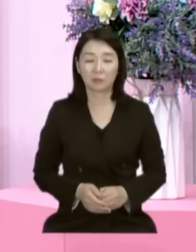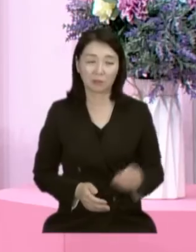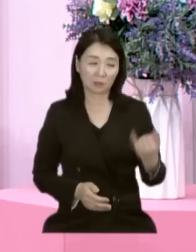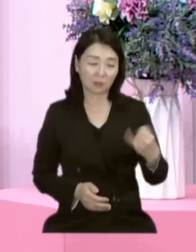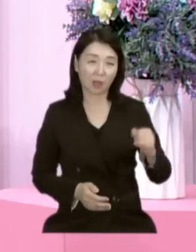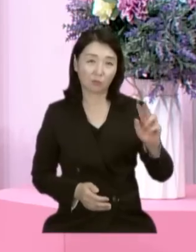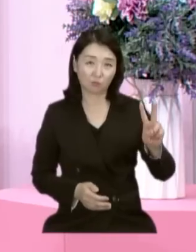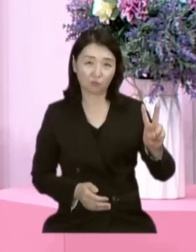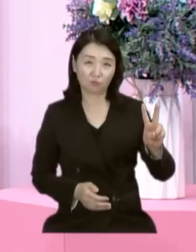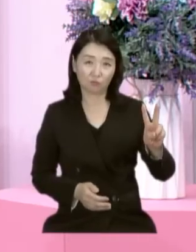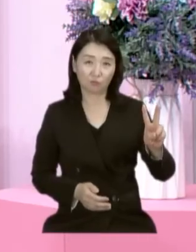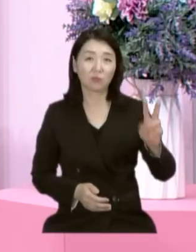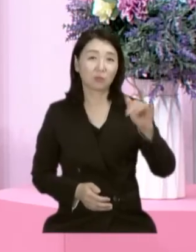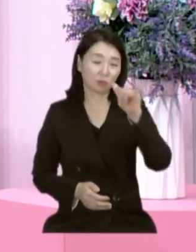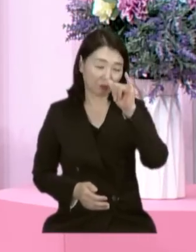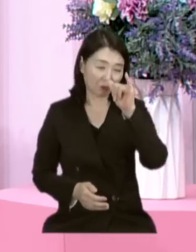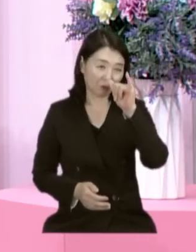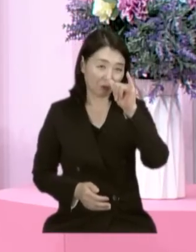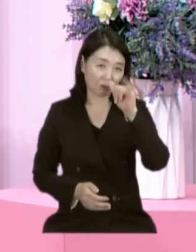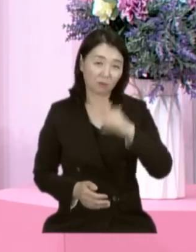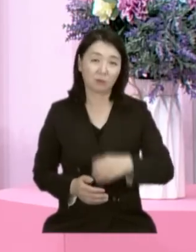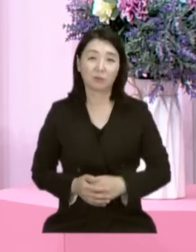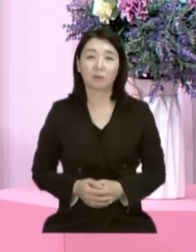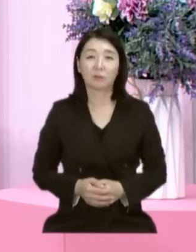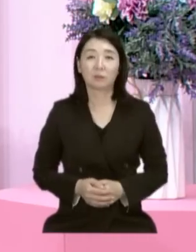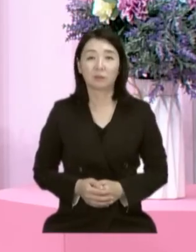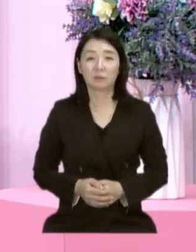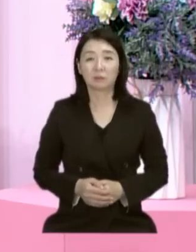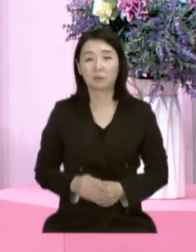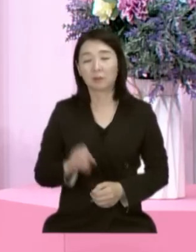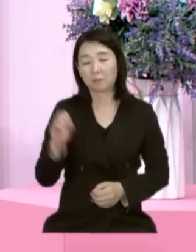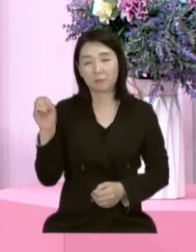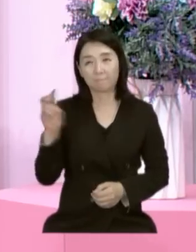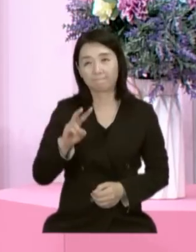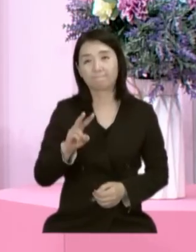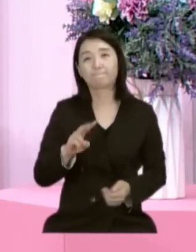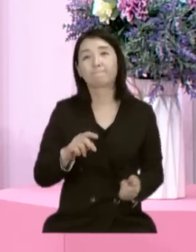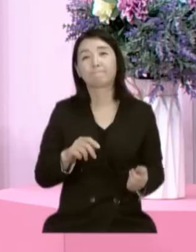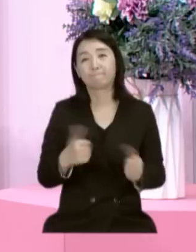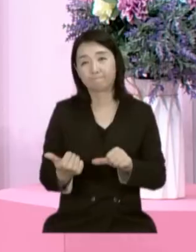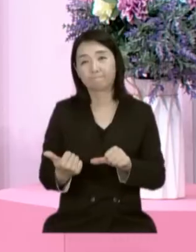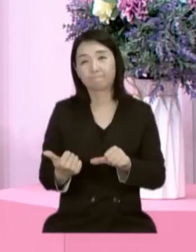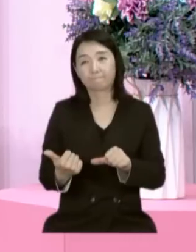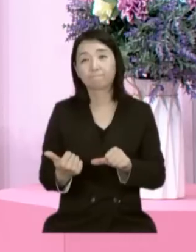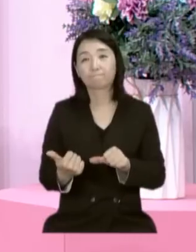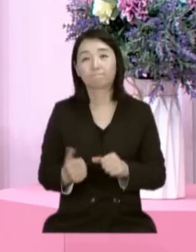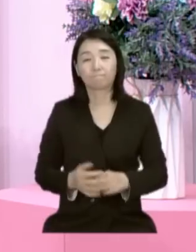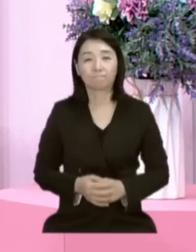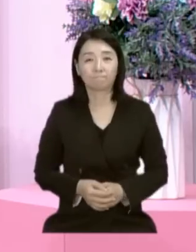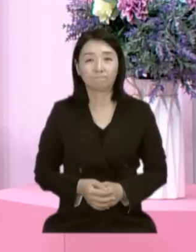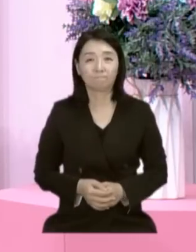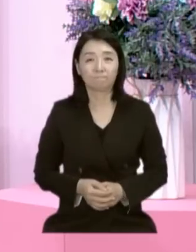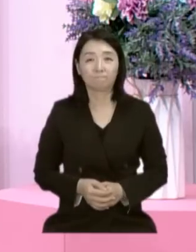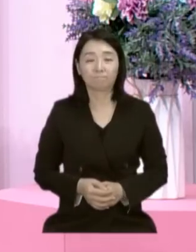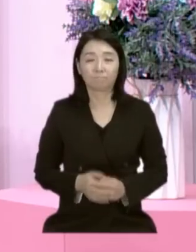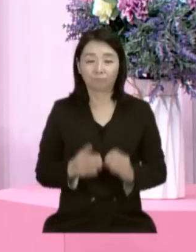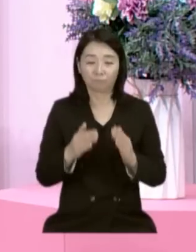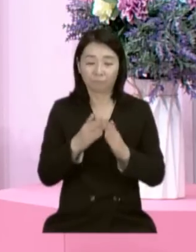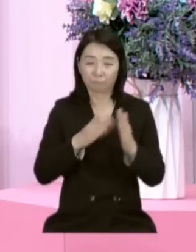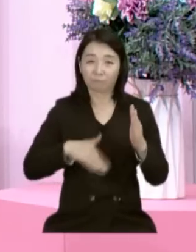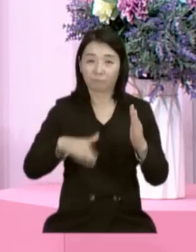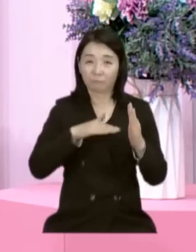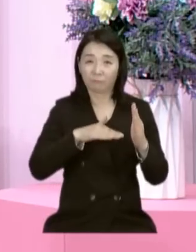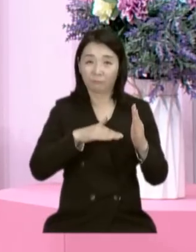딸 둘을 놓고 33세에 너무나 갑자기 그렇죠. 갑자기 당한 우환이고